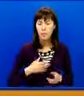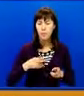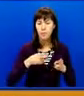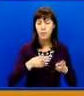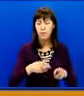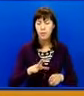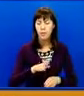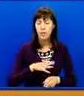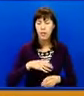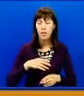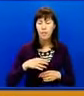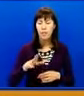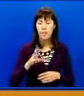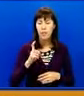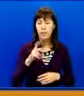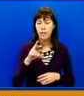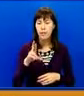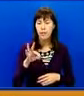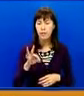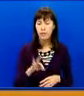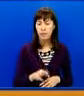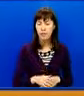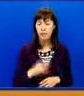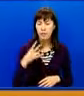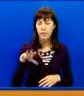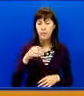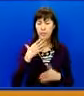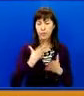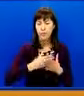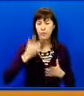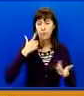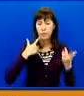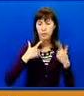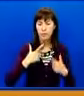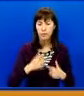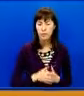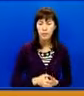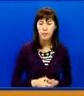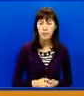района, я лично побывала на международной выставке и видела все своими глазами.